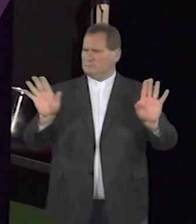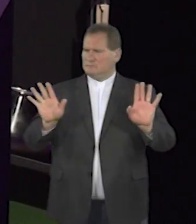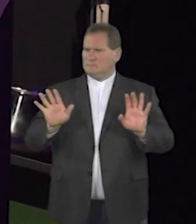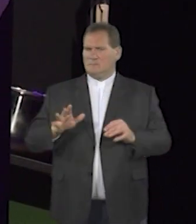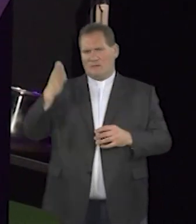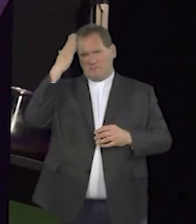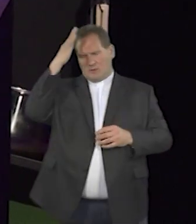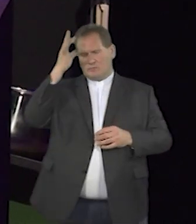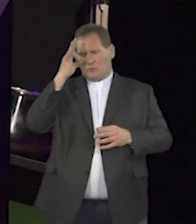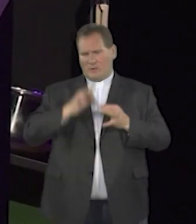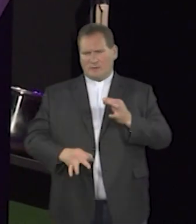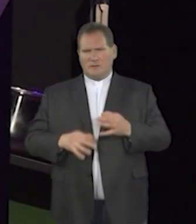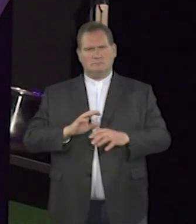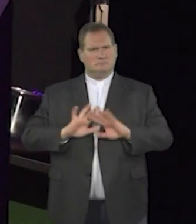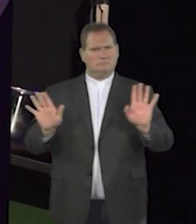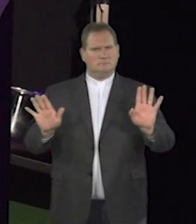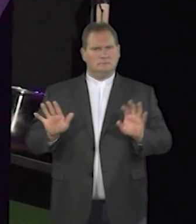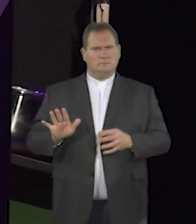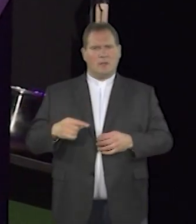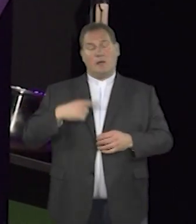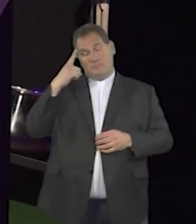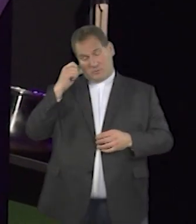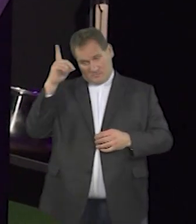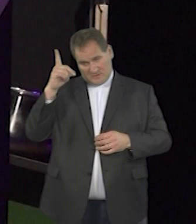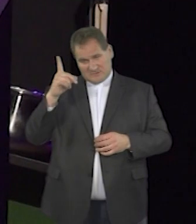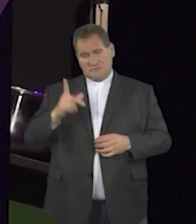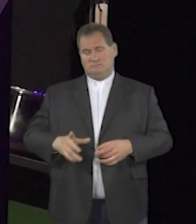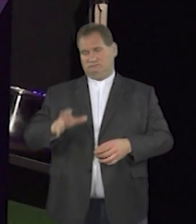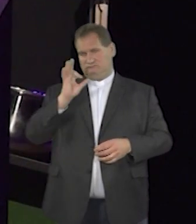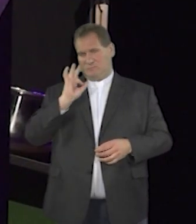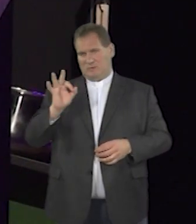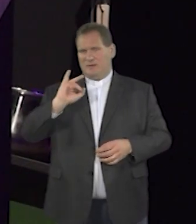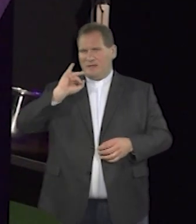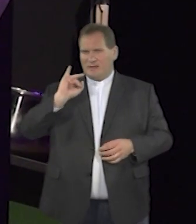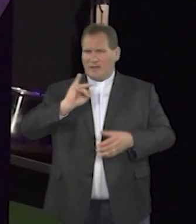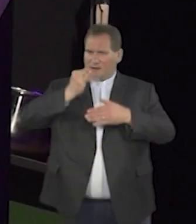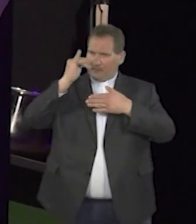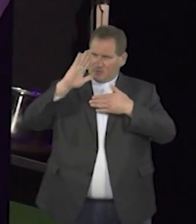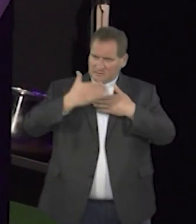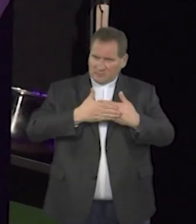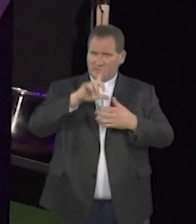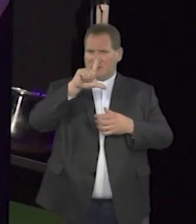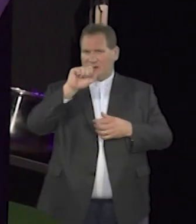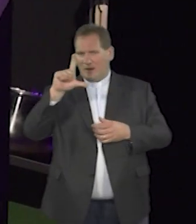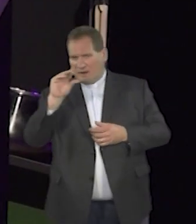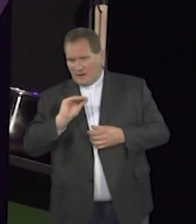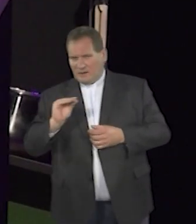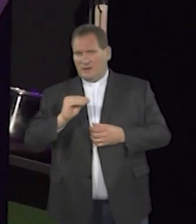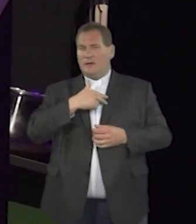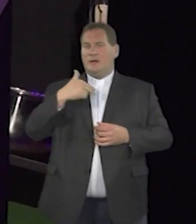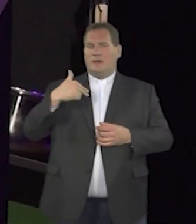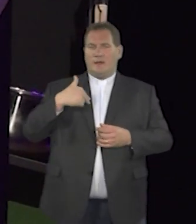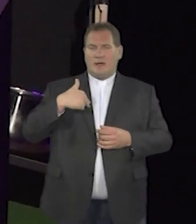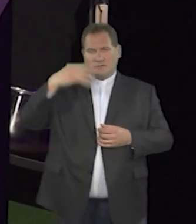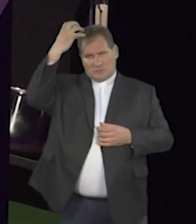doskonale. Lecz mam pomysł znakomity, jak poślubić Lalę. Nasz król